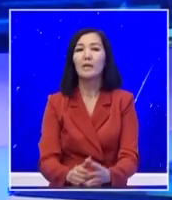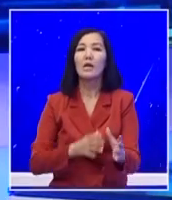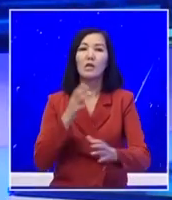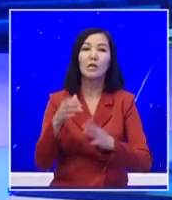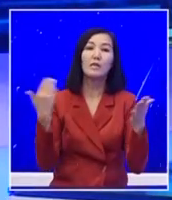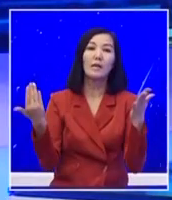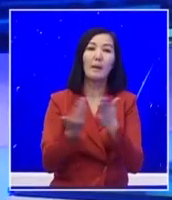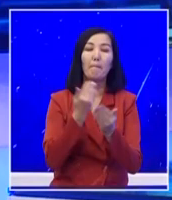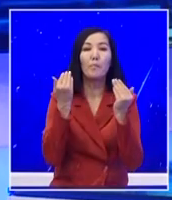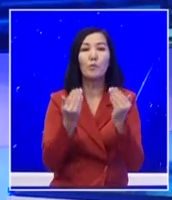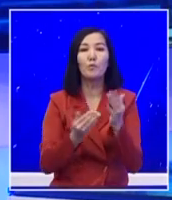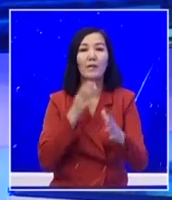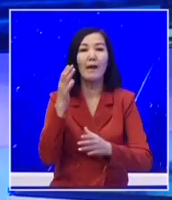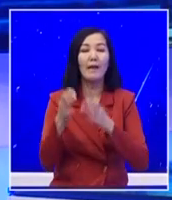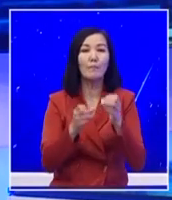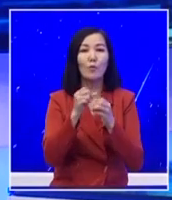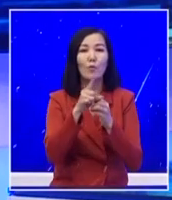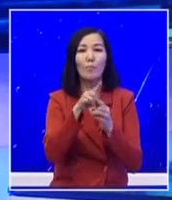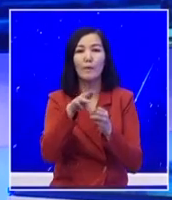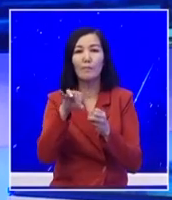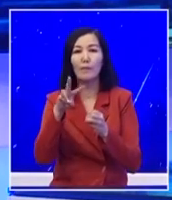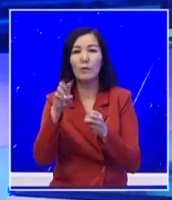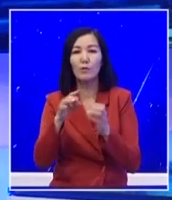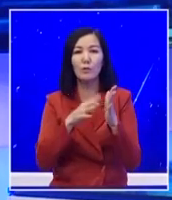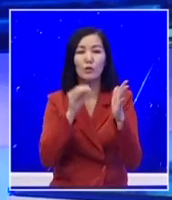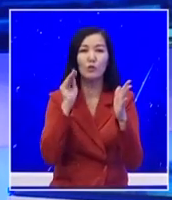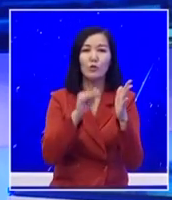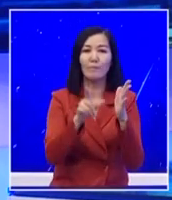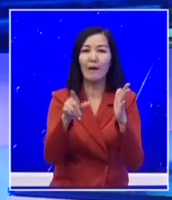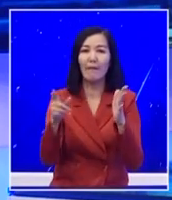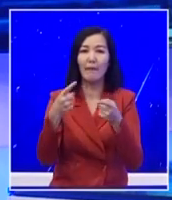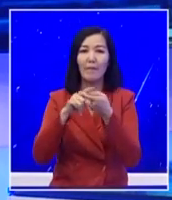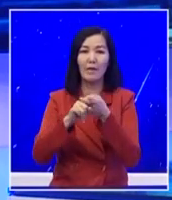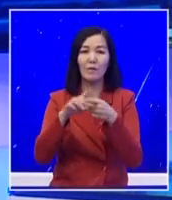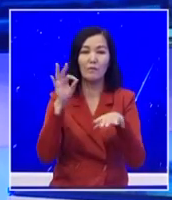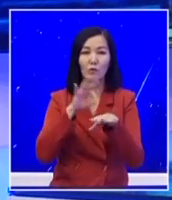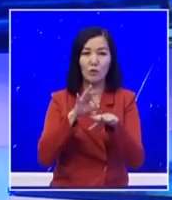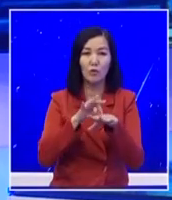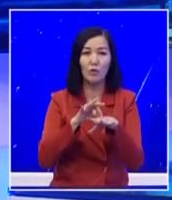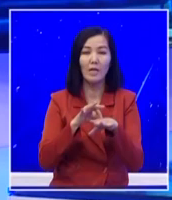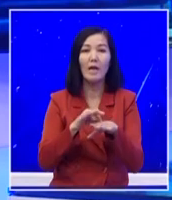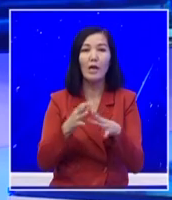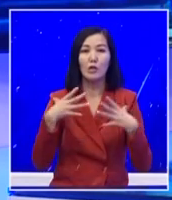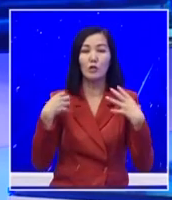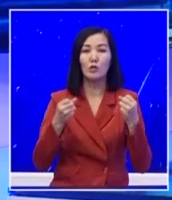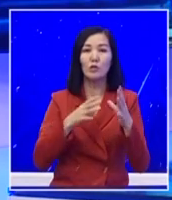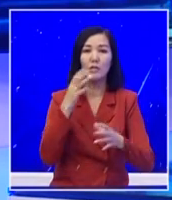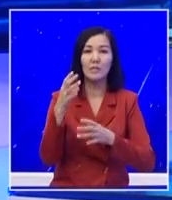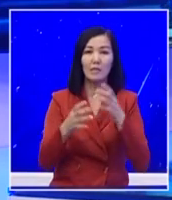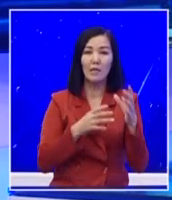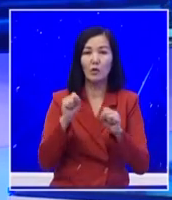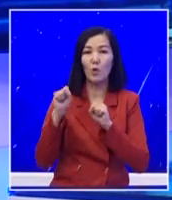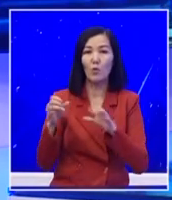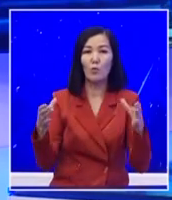Шартарапты шолып өтейік. Бүгінде әлемде 11 миллион 800 мыңға тарта адам коронавирус жұқтырды. Дүниежүзілік денсаулық сақтау ұйымының